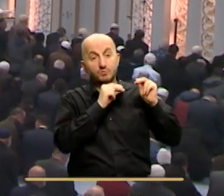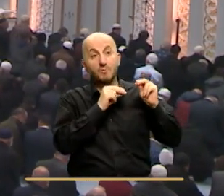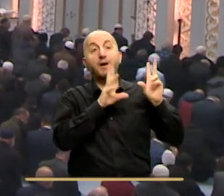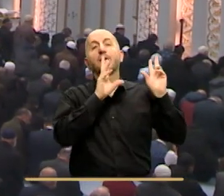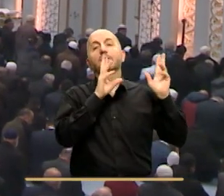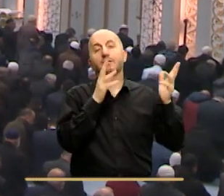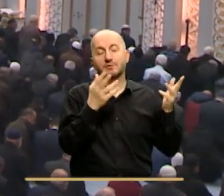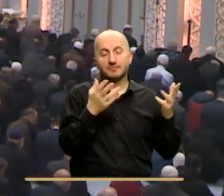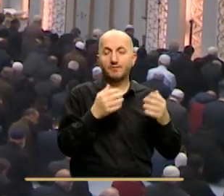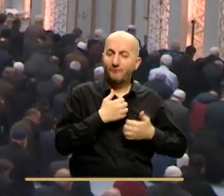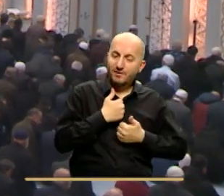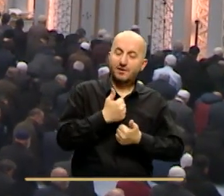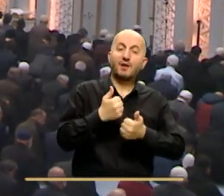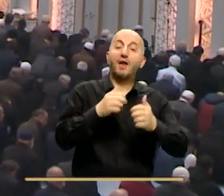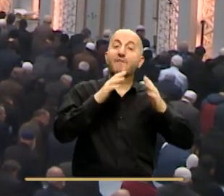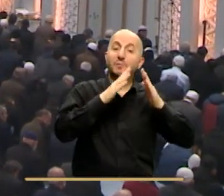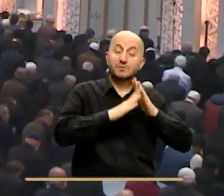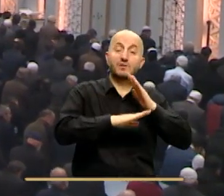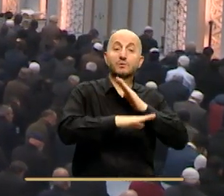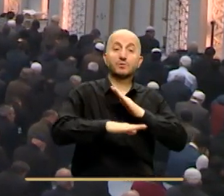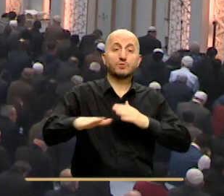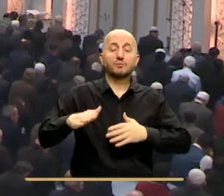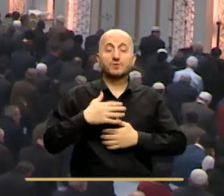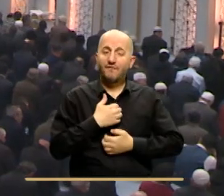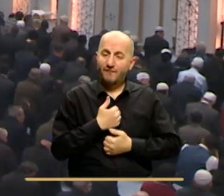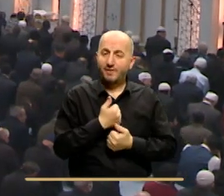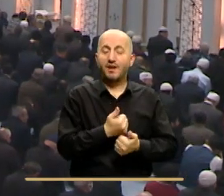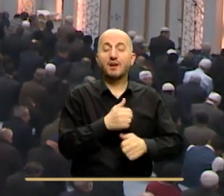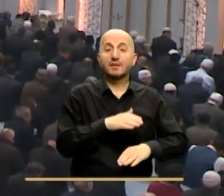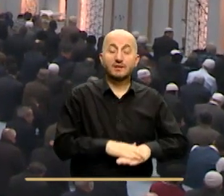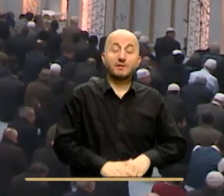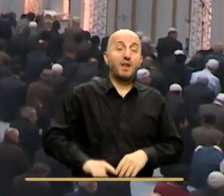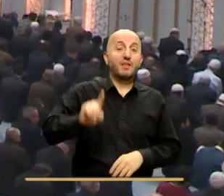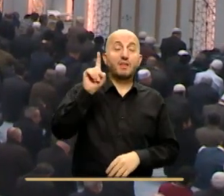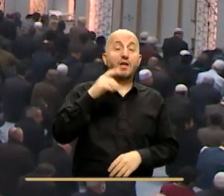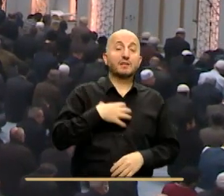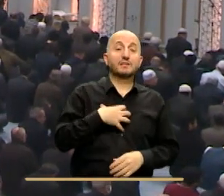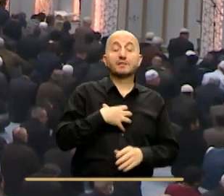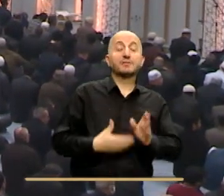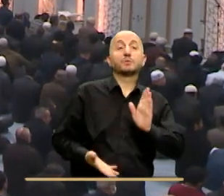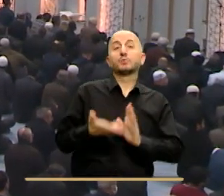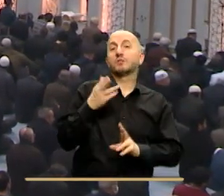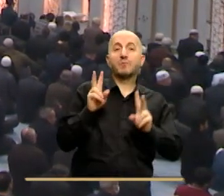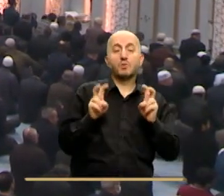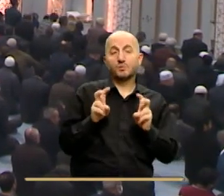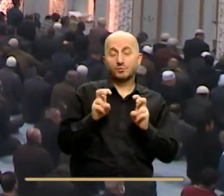feragat ederek, evimizden, çoluk çocuğumuzdan feragat ederek Allah'ın dinini yüceltme konusunda